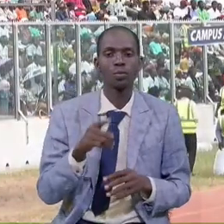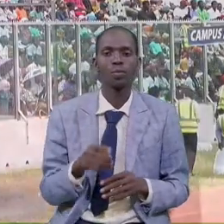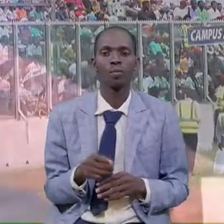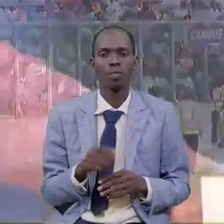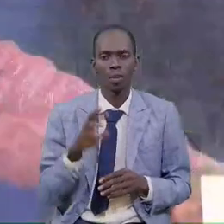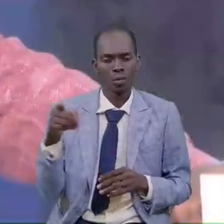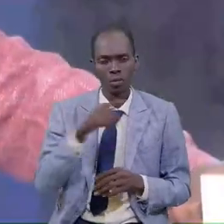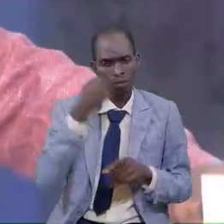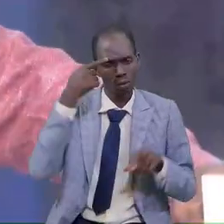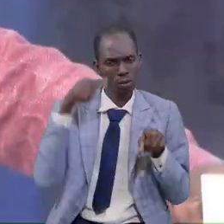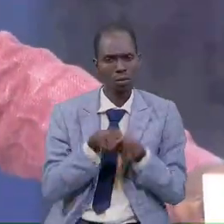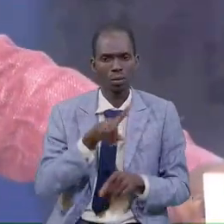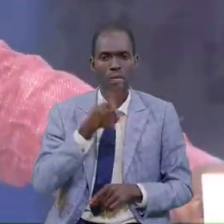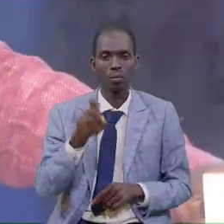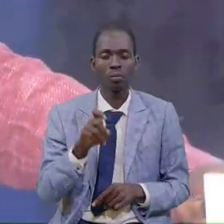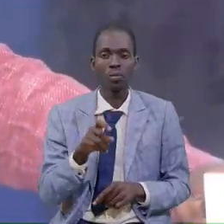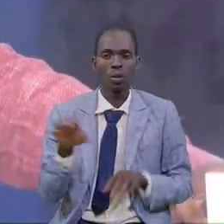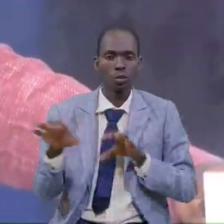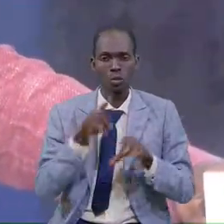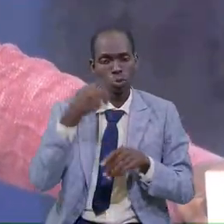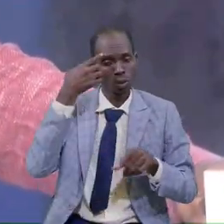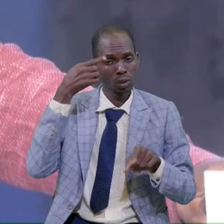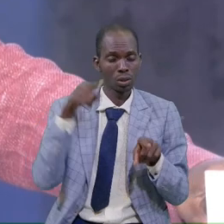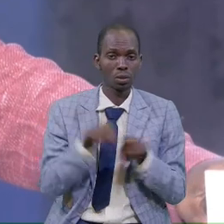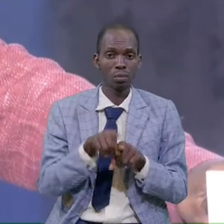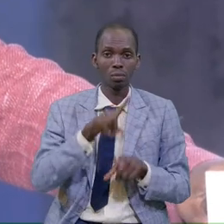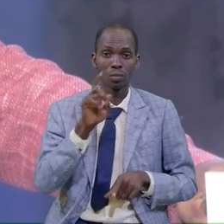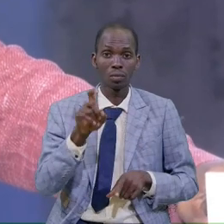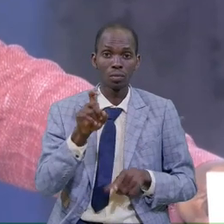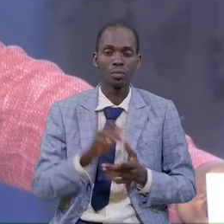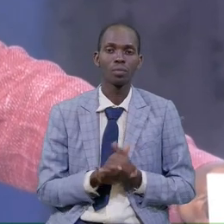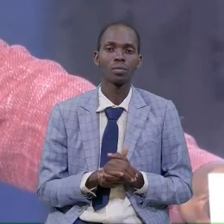d'accord avec moi? J'ai dit, est-ce que tu es d'accord avec moi?